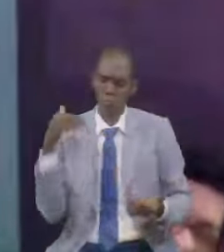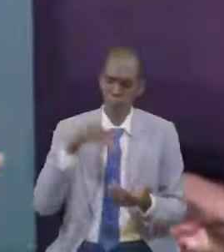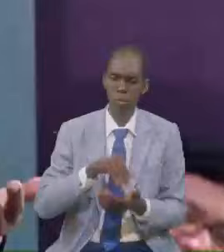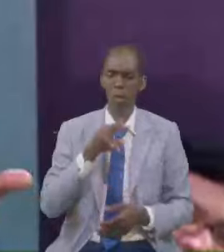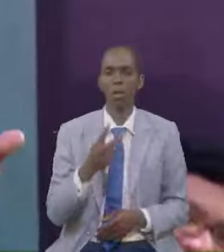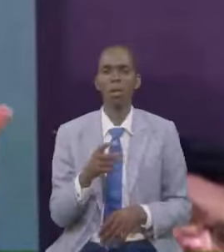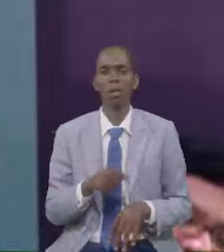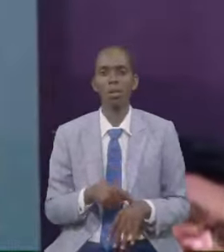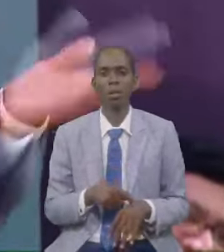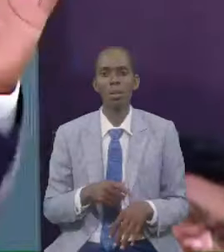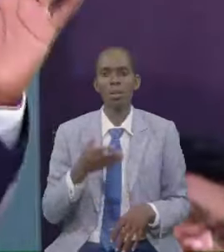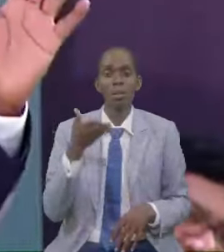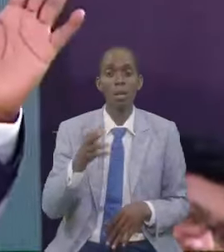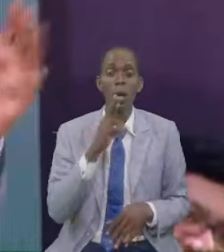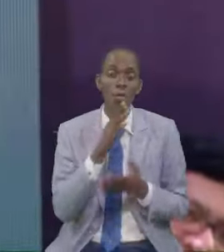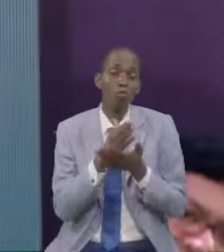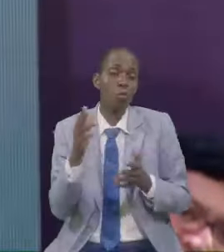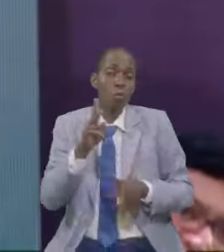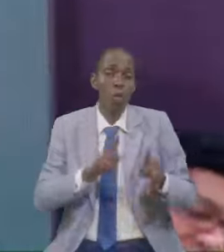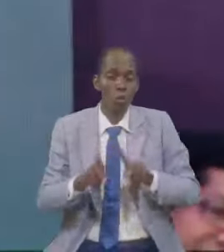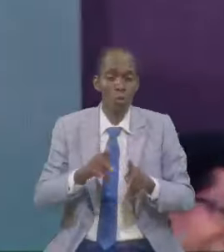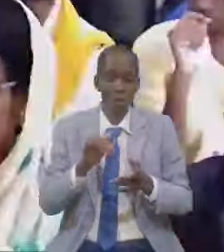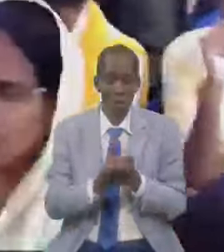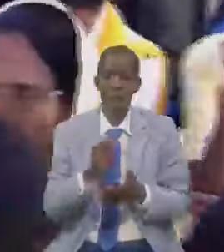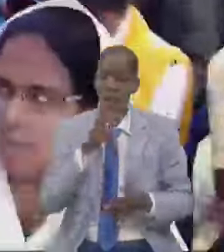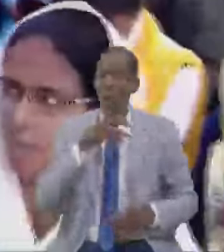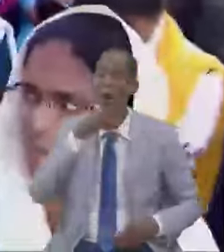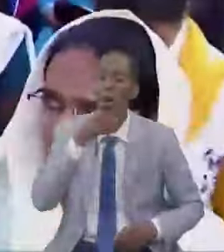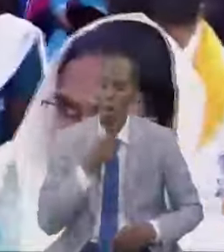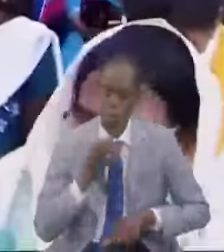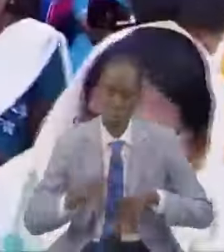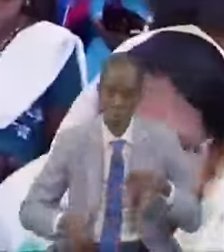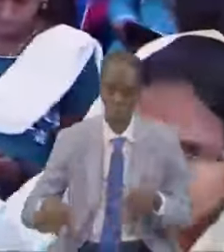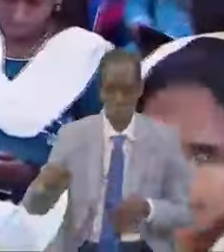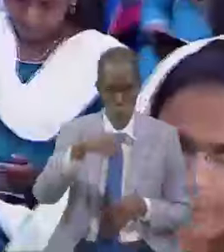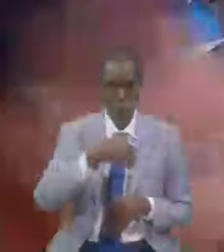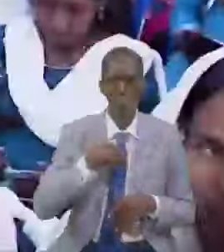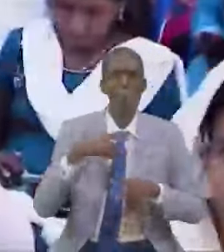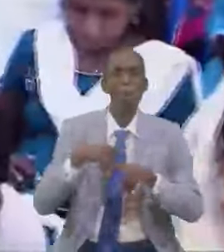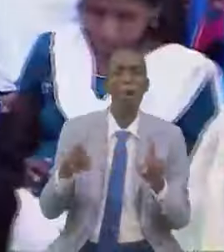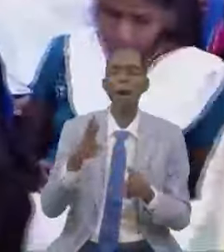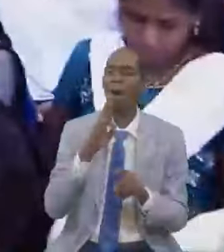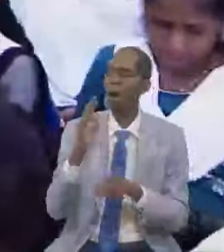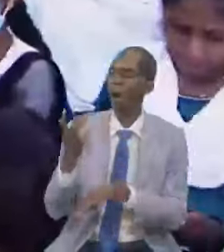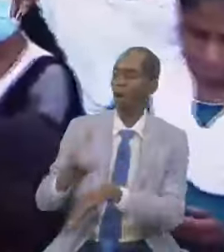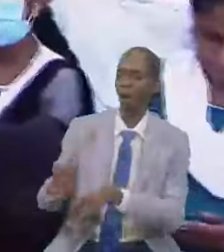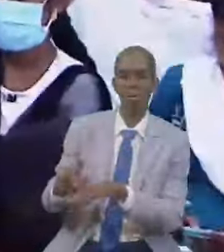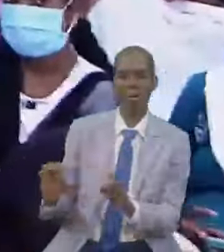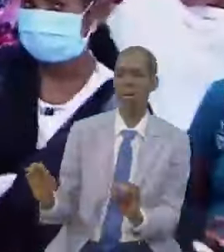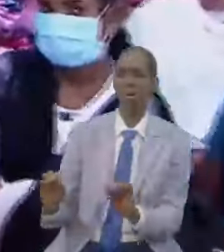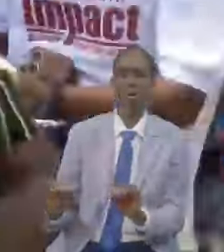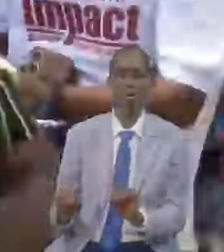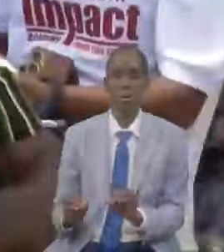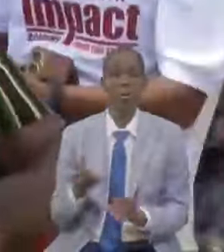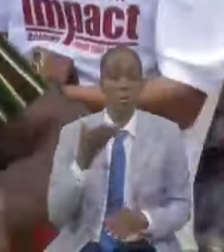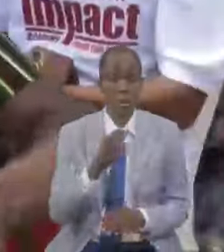older than us who are zeros. మనకంటే పెద్ద వయసు వాళ్ళు కూడా సున్నాగానే ఉన్నారు. The people who have more power, more